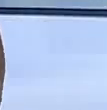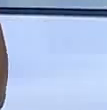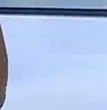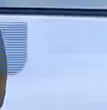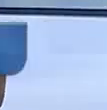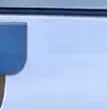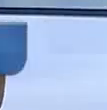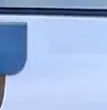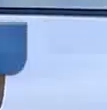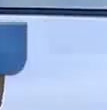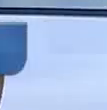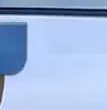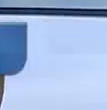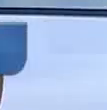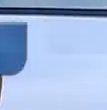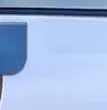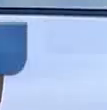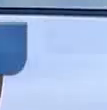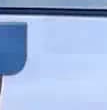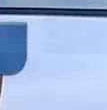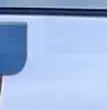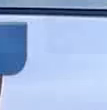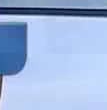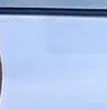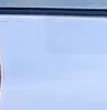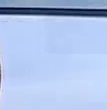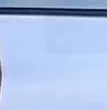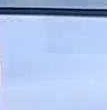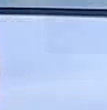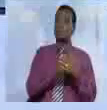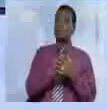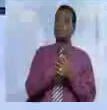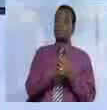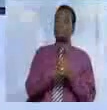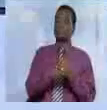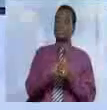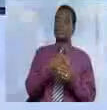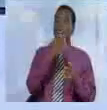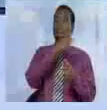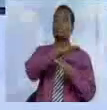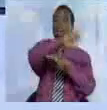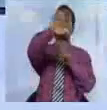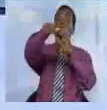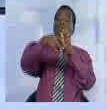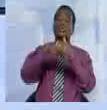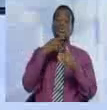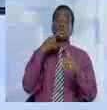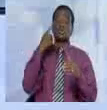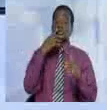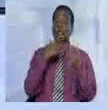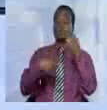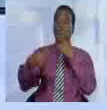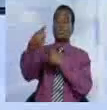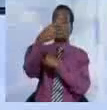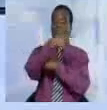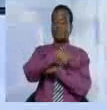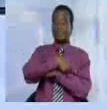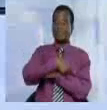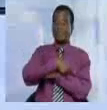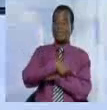Aujourd'hui, samedi 23 novembre, bienvenue à tous dans le 13h. Prévu pour prendre fin ce samedi, le délai d'utilisation des